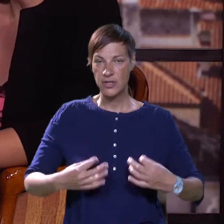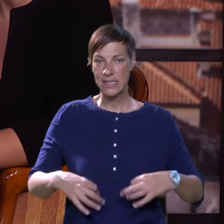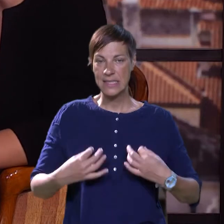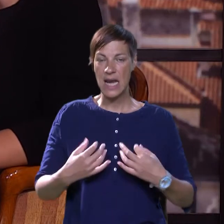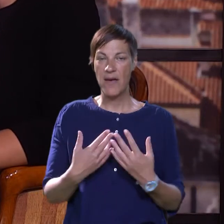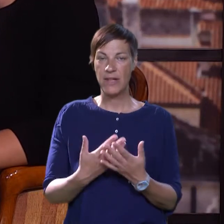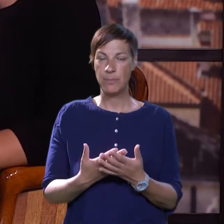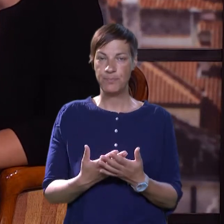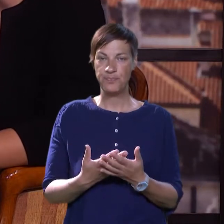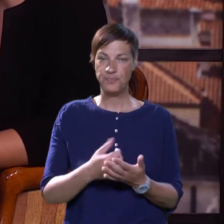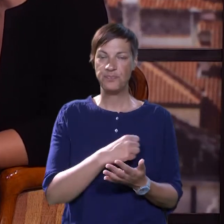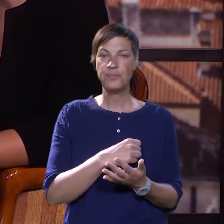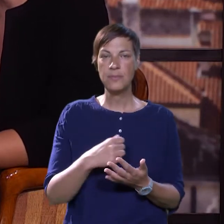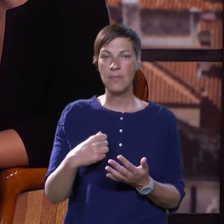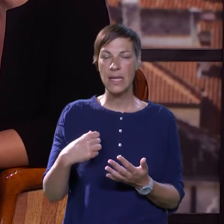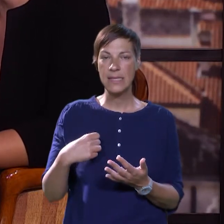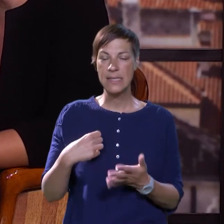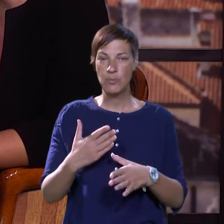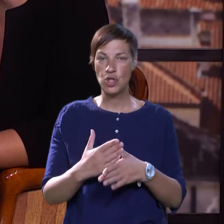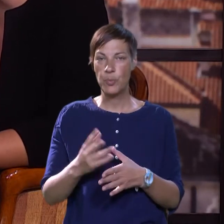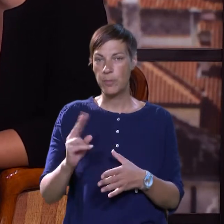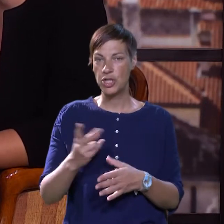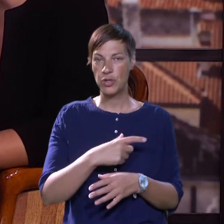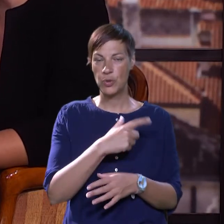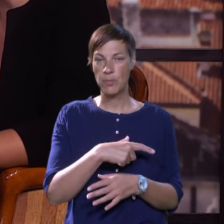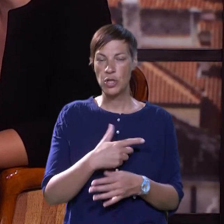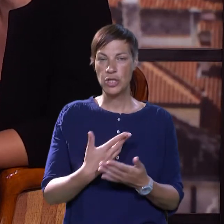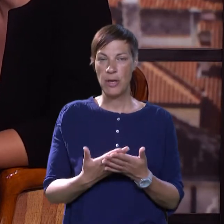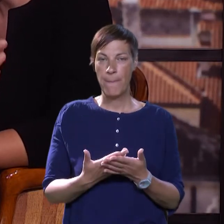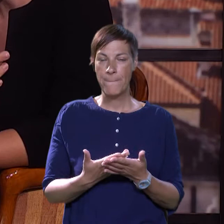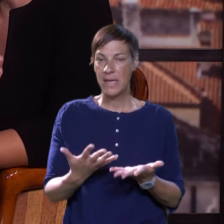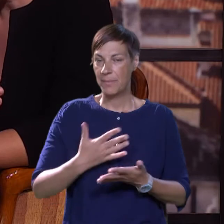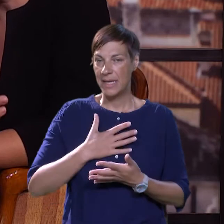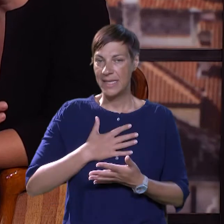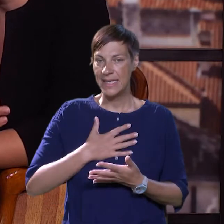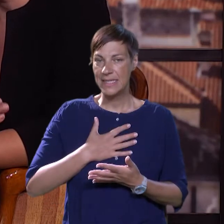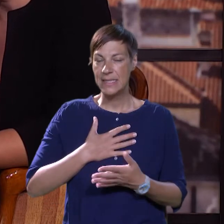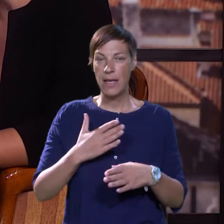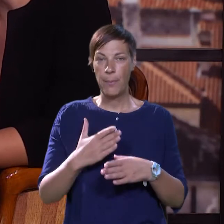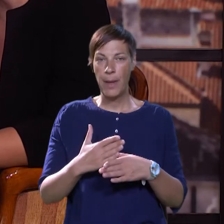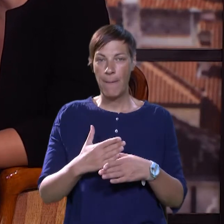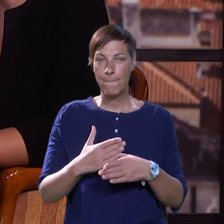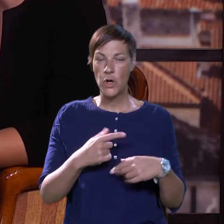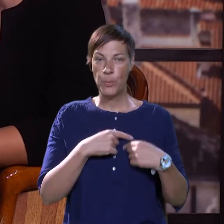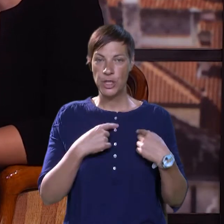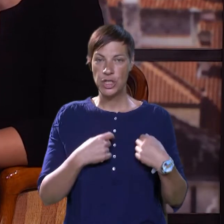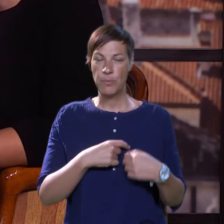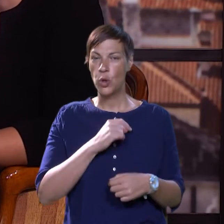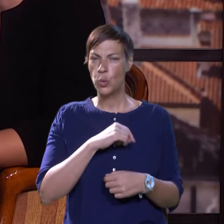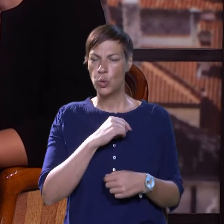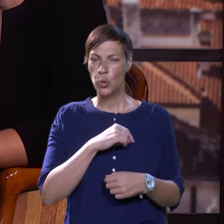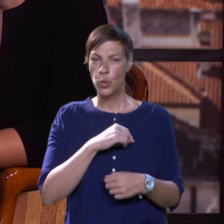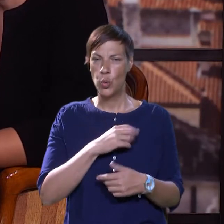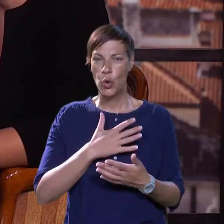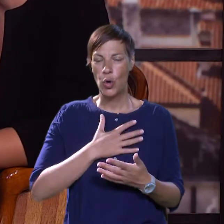zdravljem. Zapravo da samo što pomažemo drugim ljudima, nekako i sebi pomažemo i u onom duhovnom